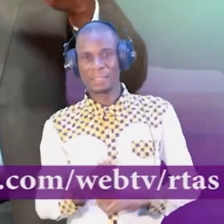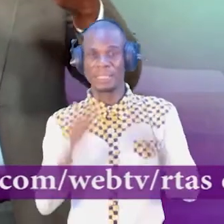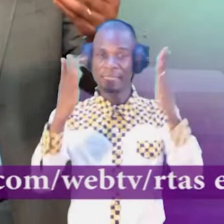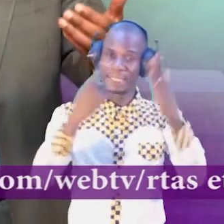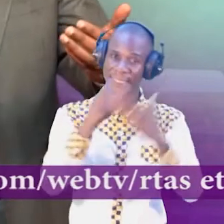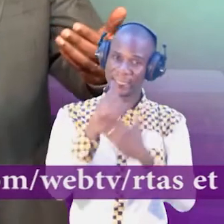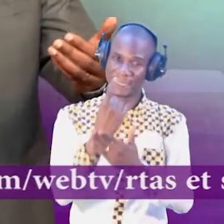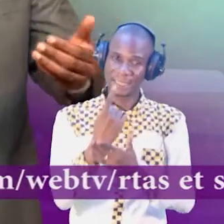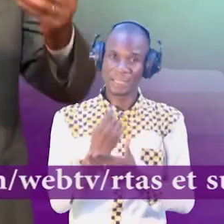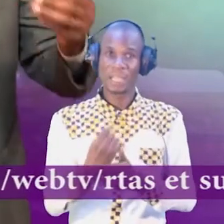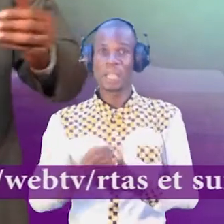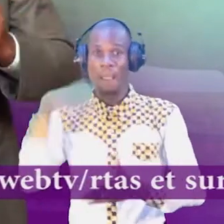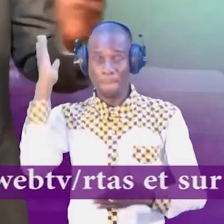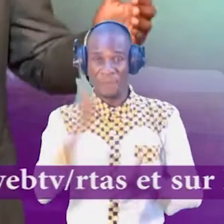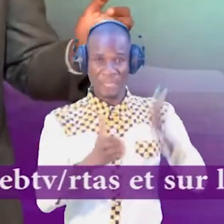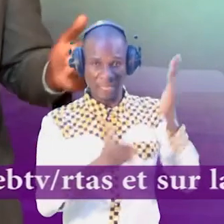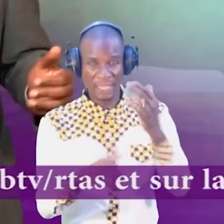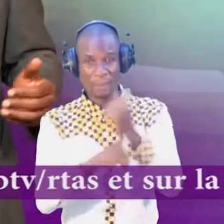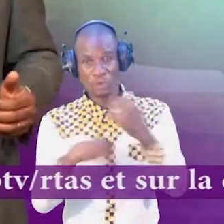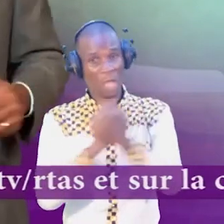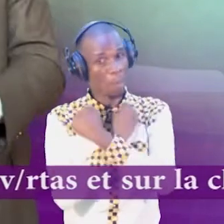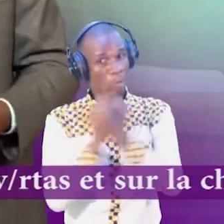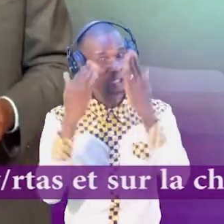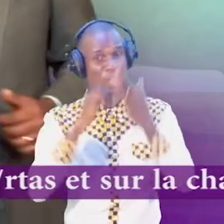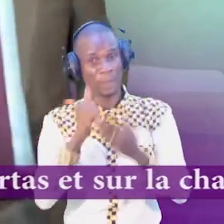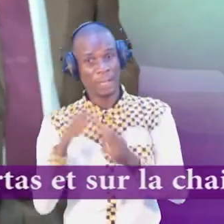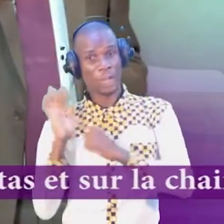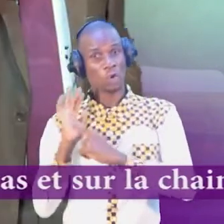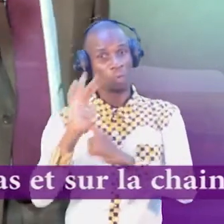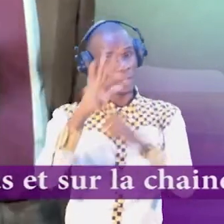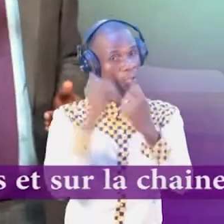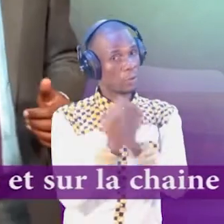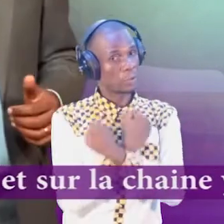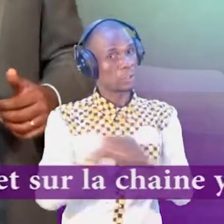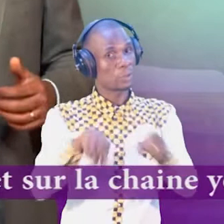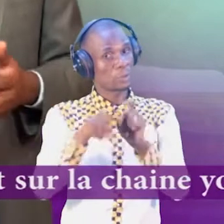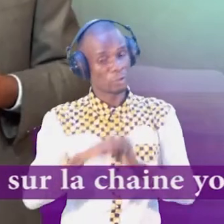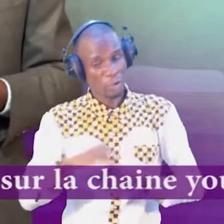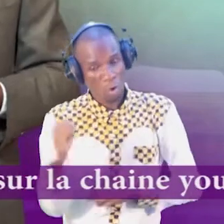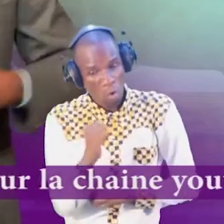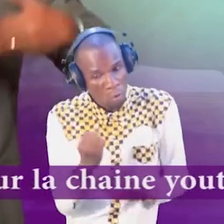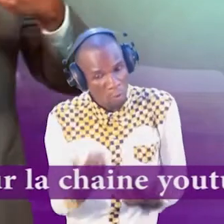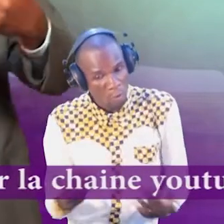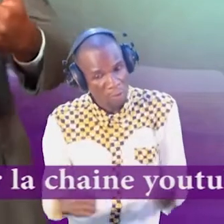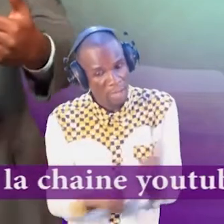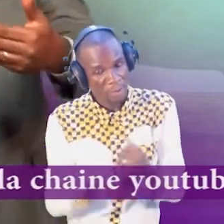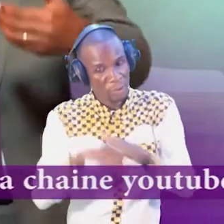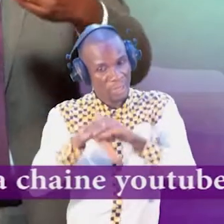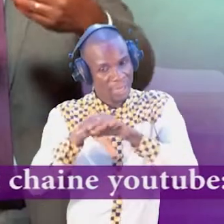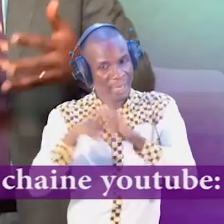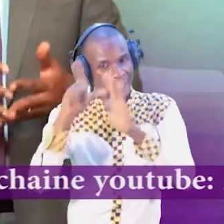mpe Nzambe oyo azali kosala bokesani mpenza na oyo etali makanisi mpenza. Alobi ete azali kopesa etumbu na bayebayini